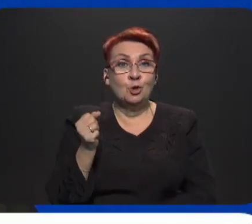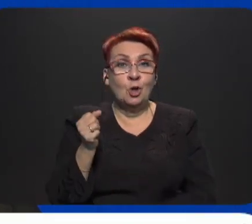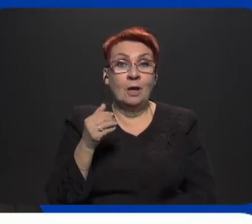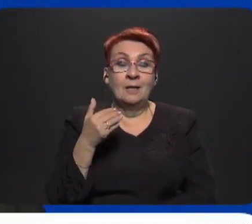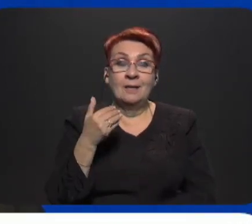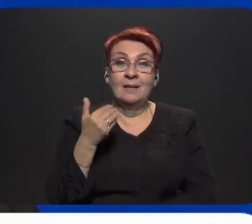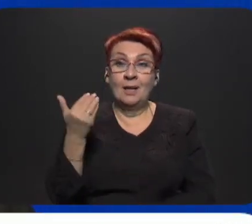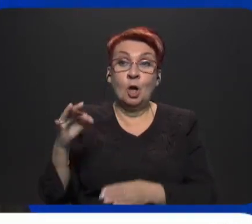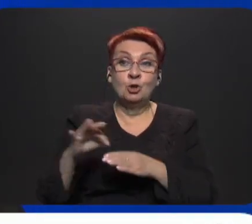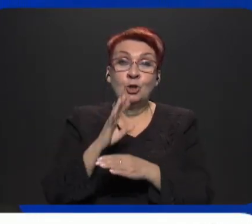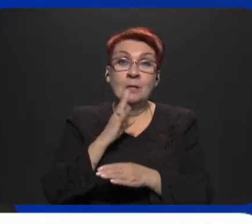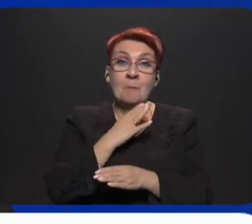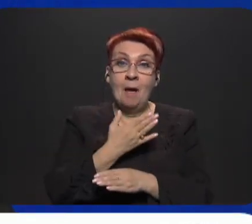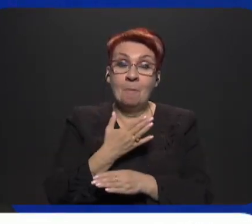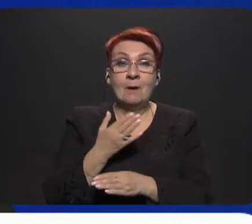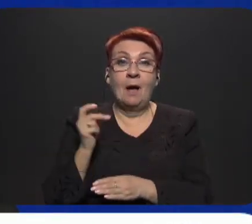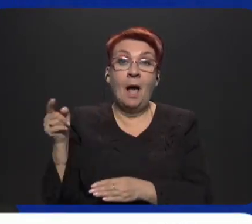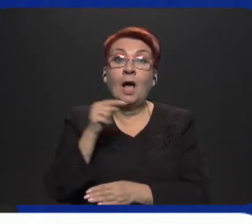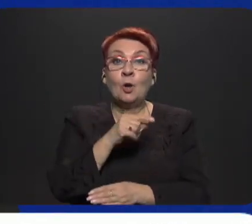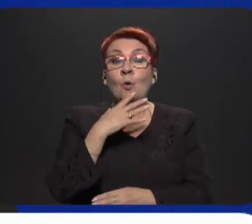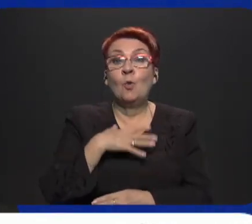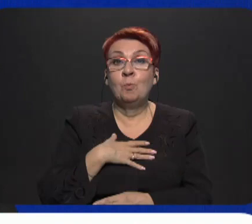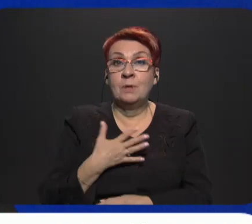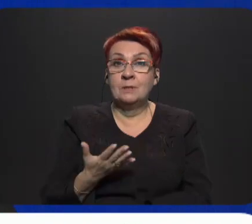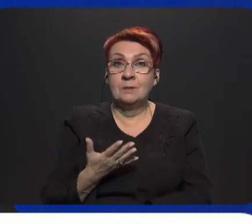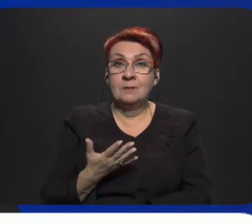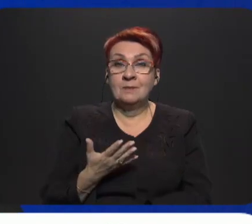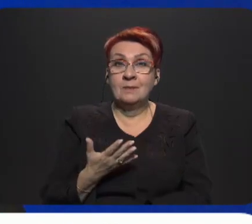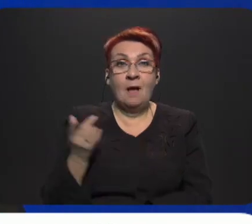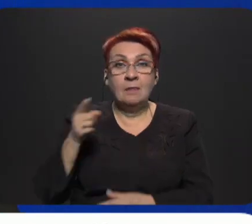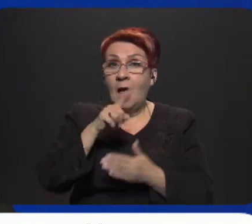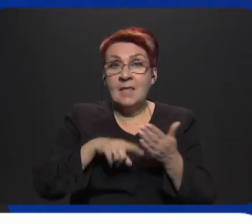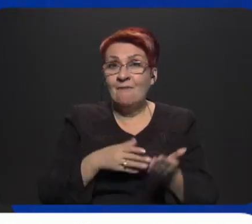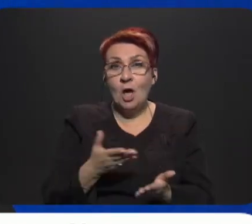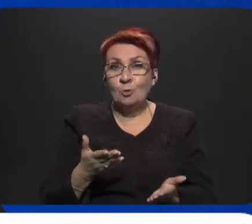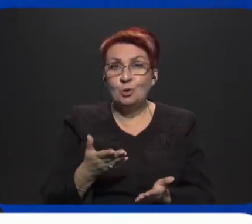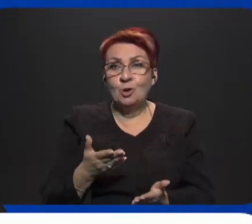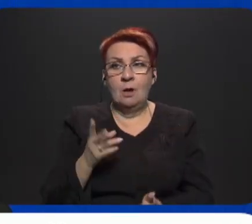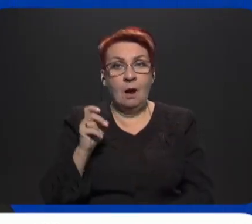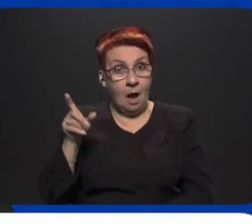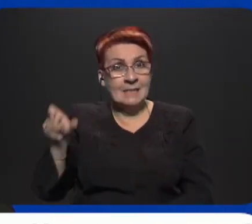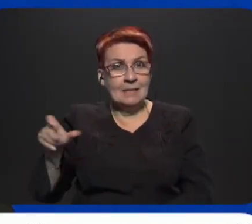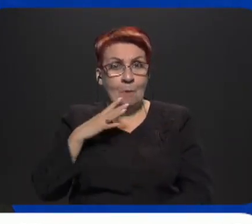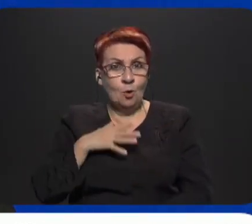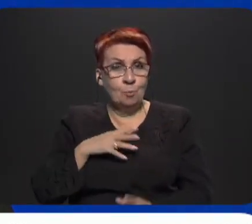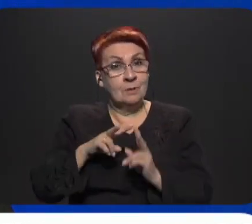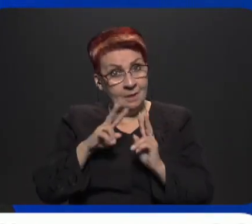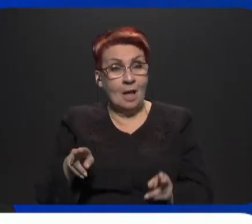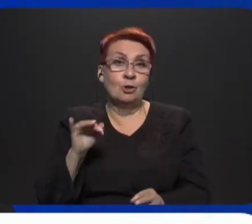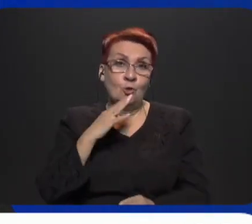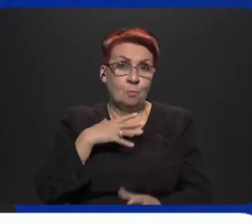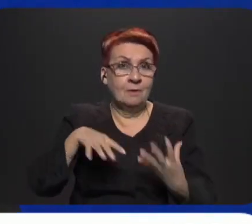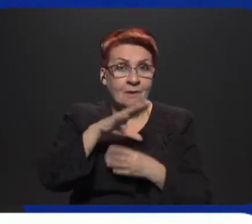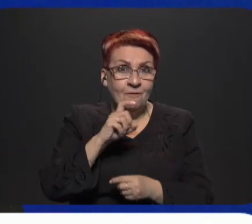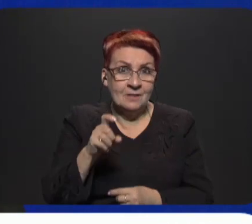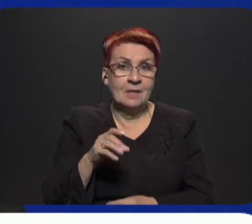же? Исполнять заповедь о любви. Как самого себя, безусловно. Ну а как же? Мы должны всех